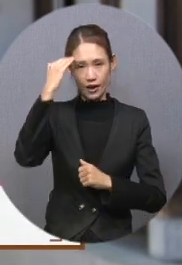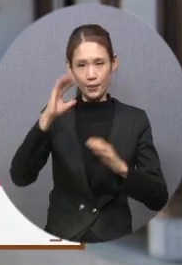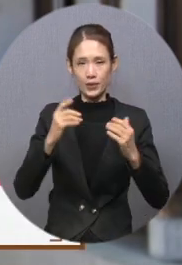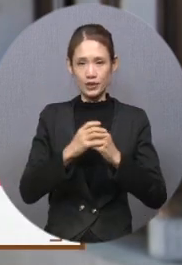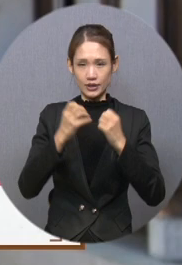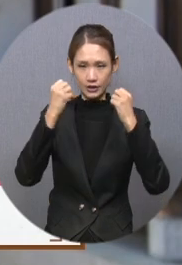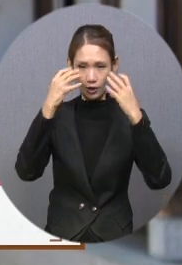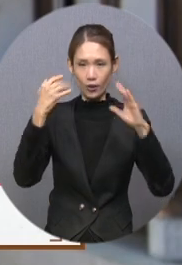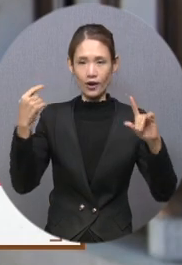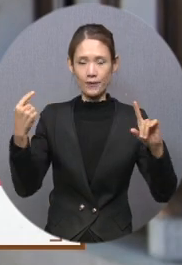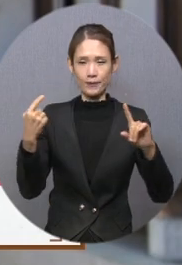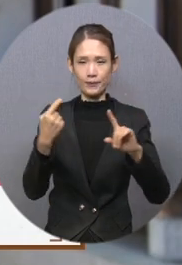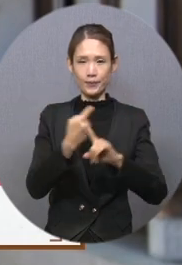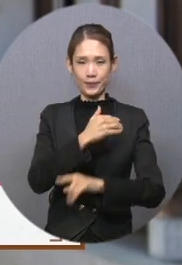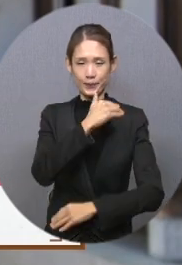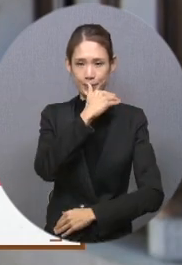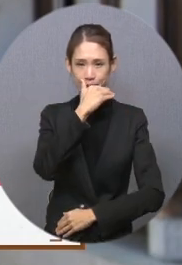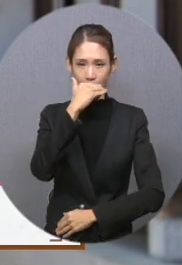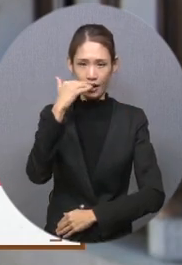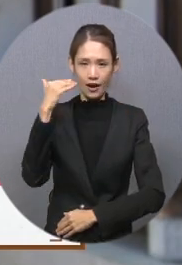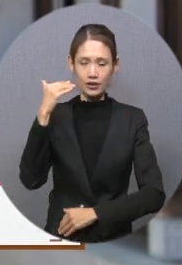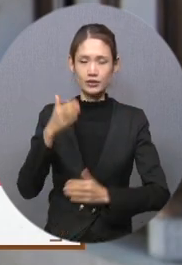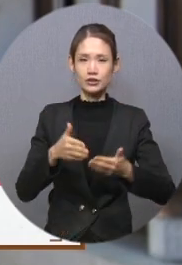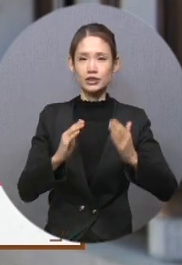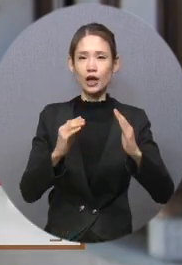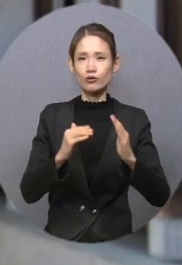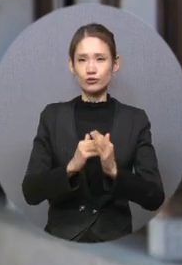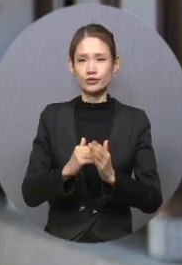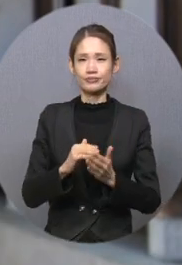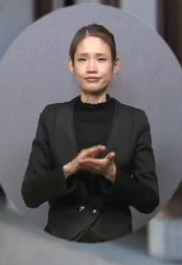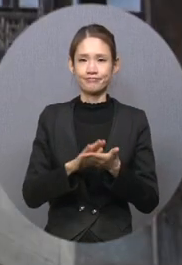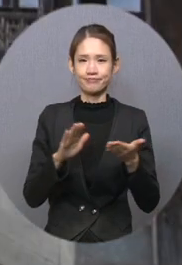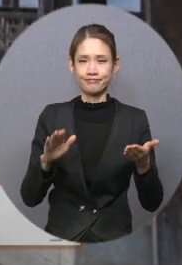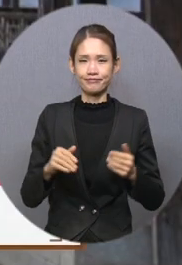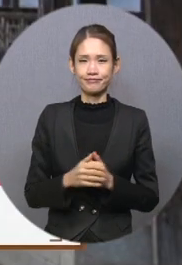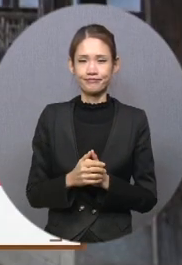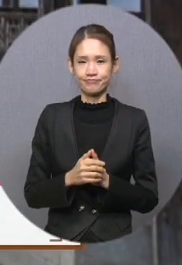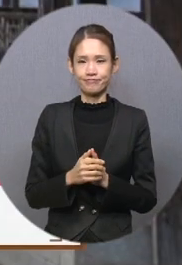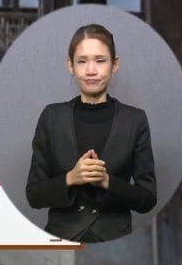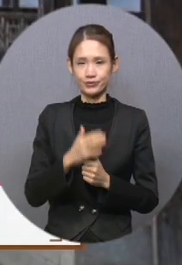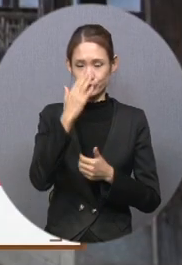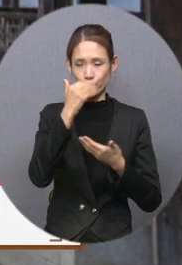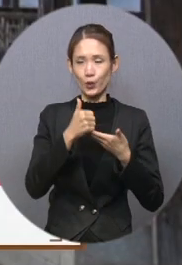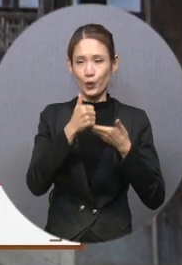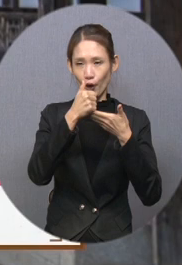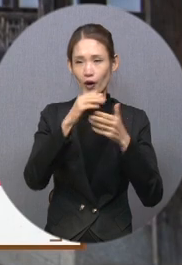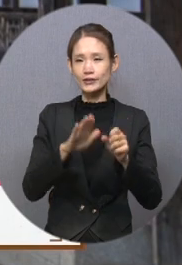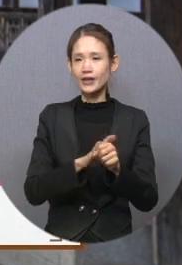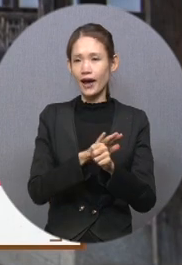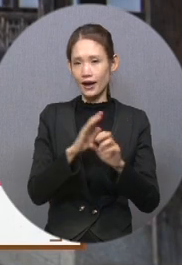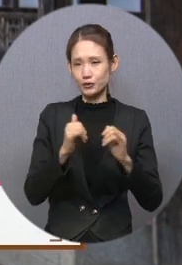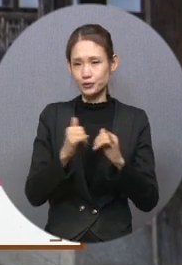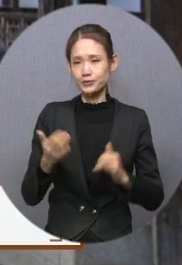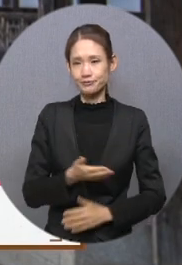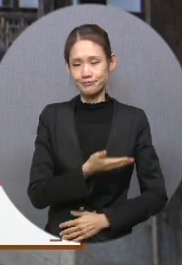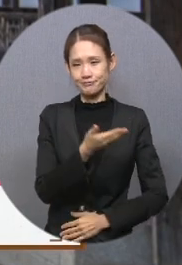대한민국을 새롭게 바르게 세우겠습니다. 존경하고 사랑하는 국민